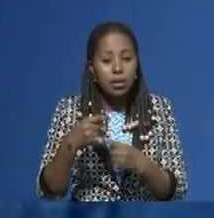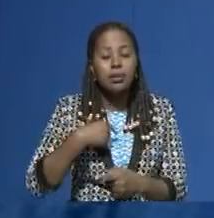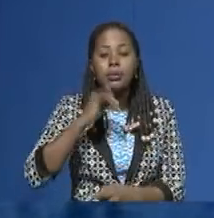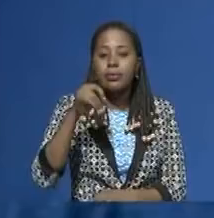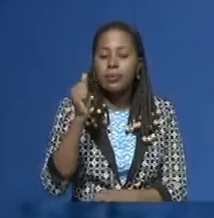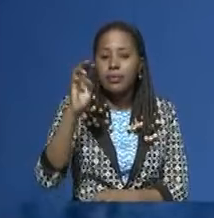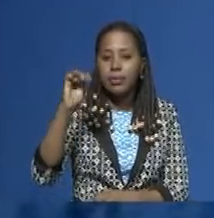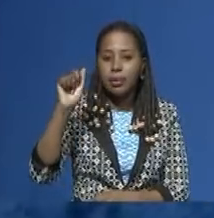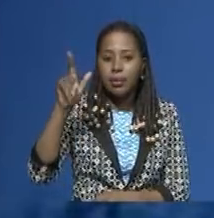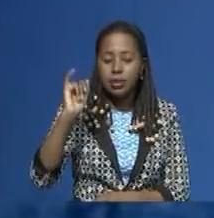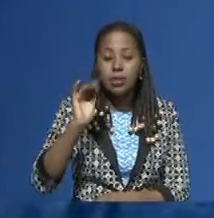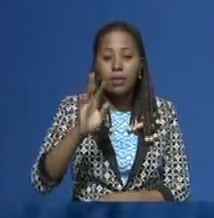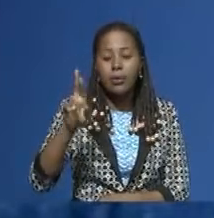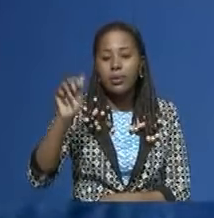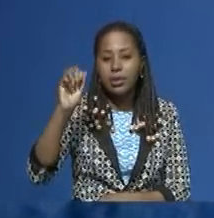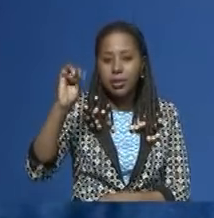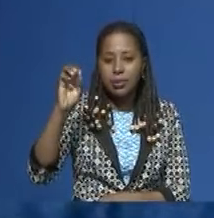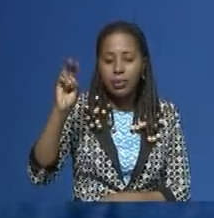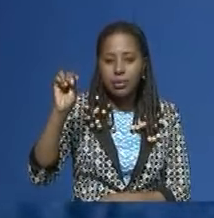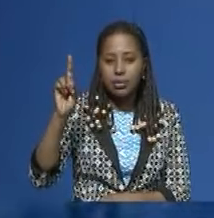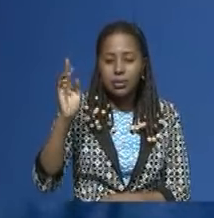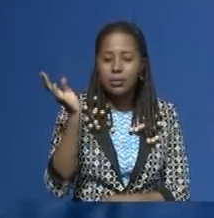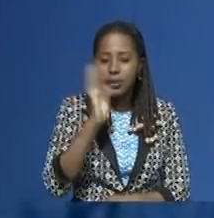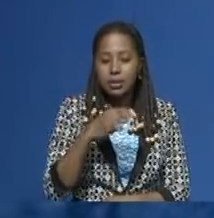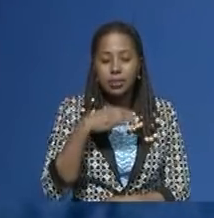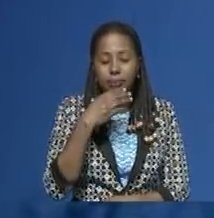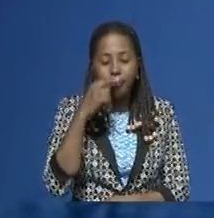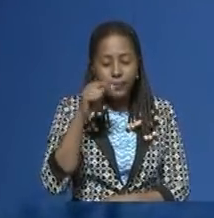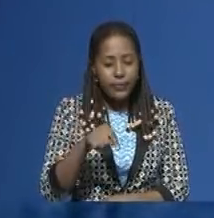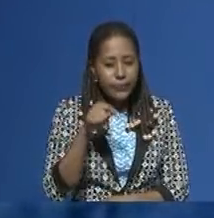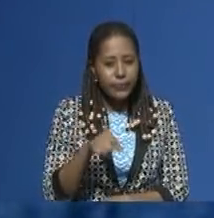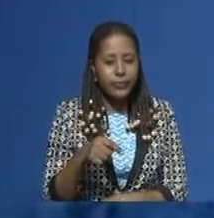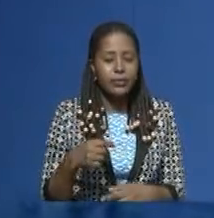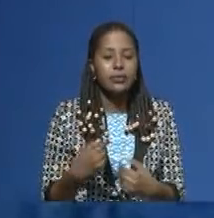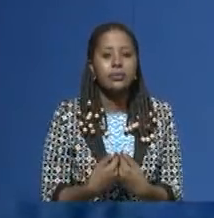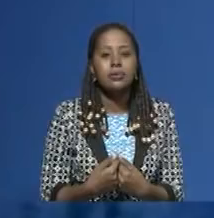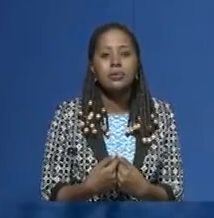Mimi ni Jamal Heshim kwa Raymond Nyamwihula kwa ajili ya kuhitimisha habari hadi wakati mwingine tena, asante.